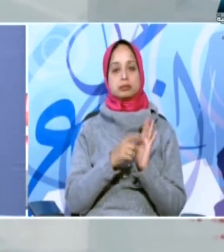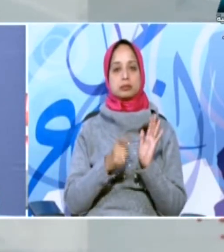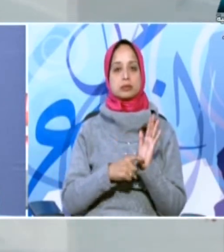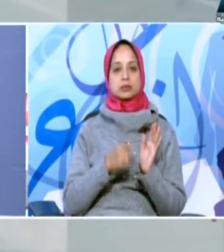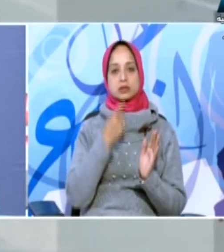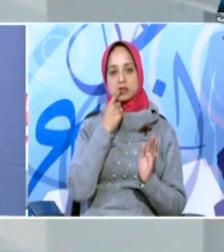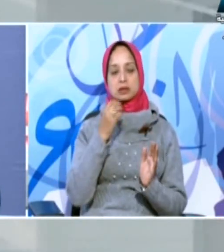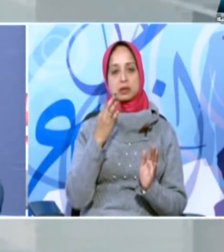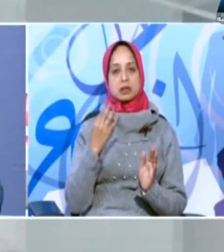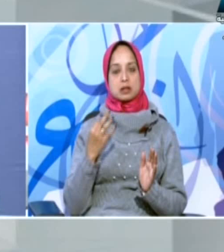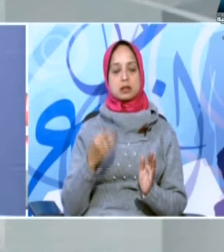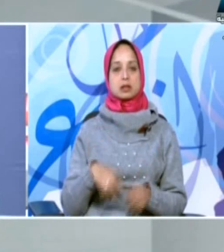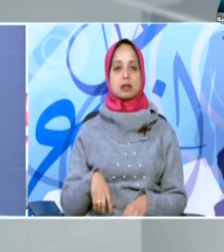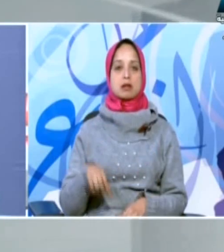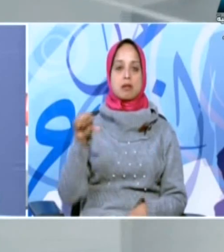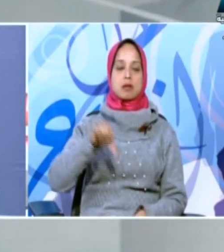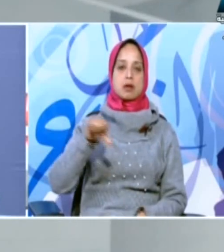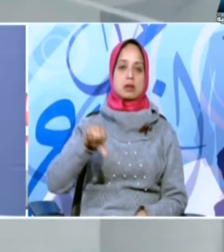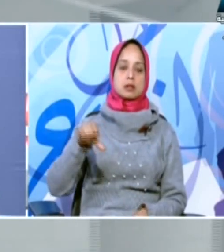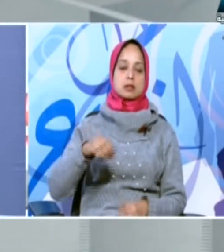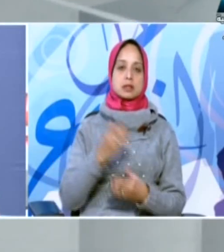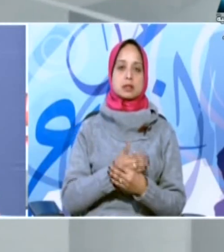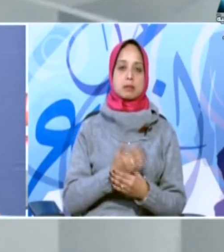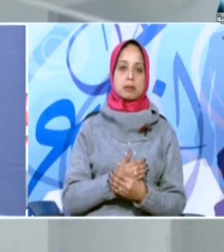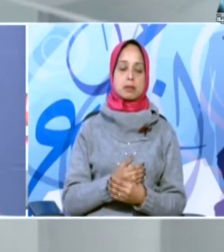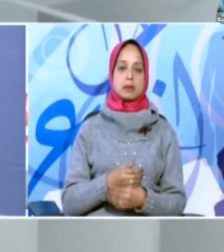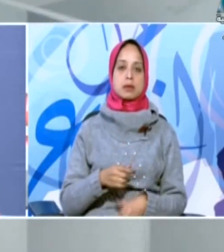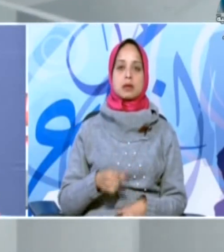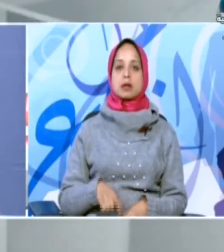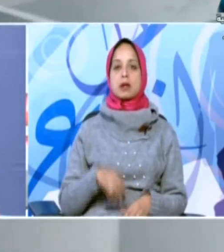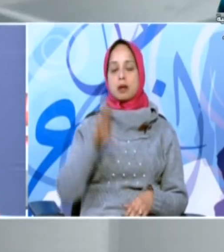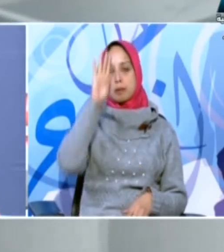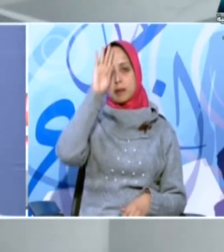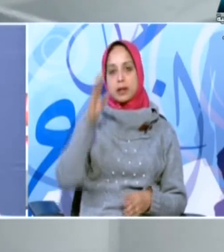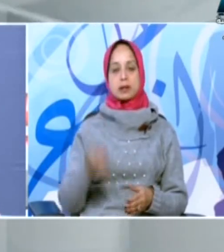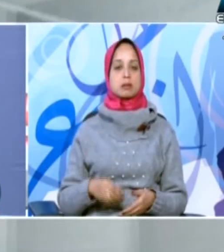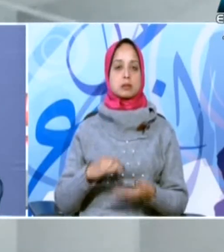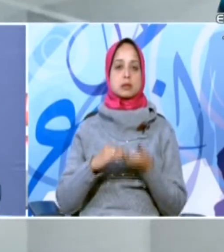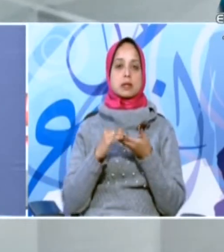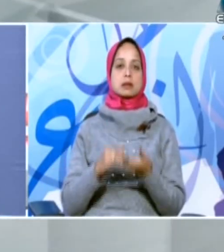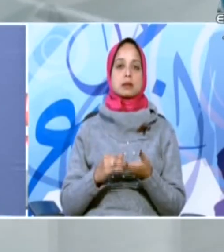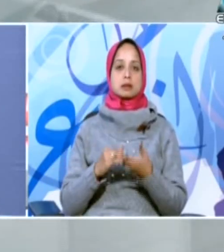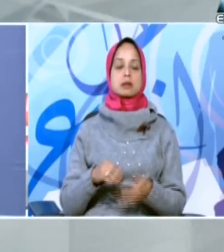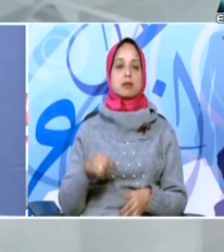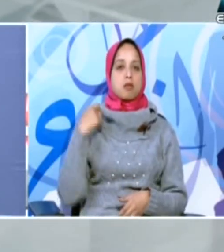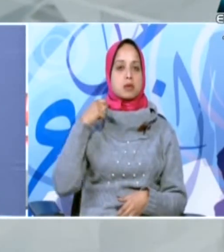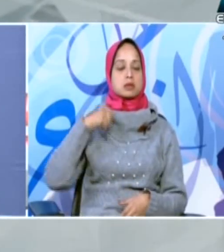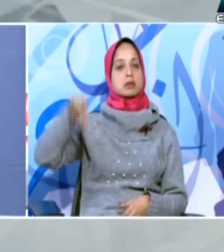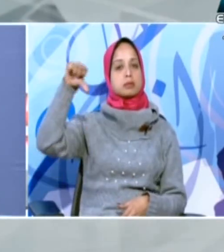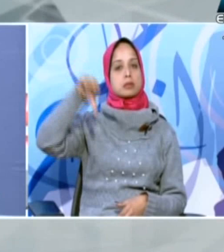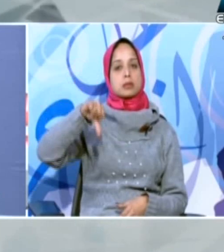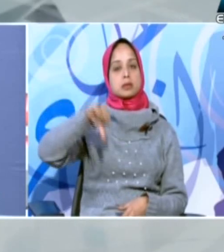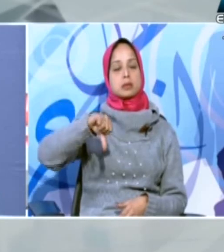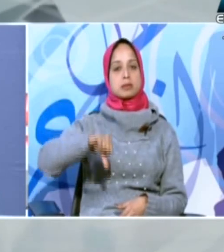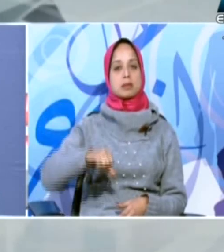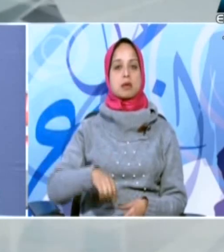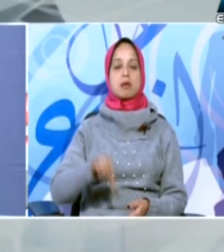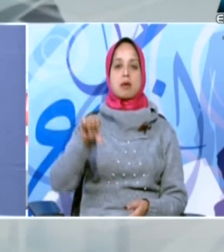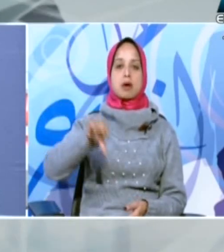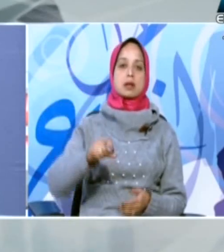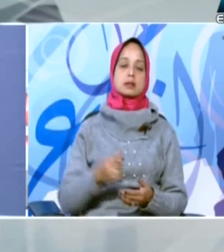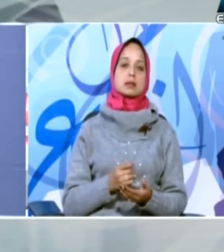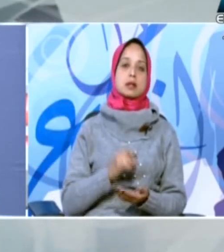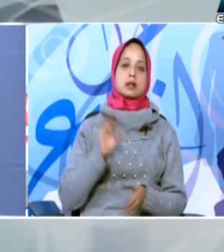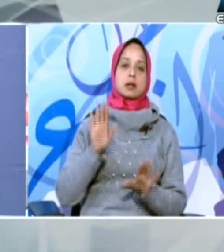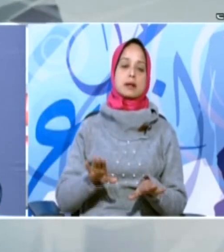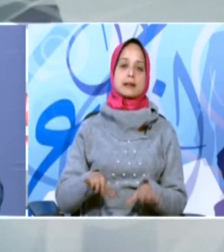عيوب، لان كله كان لصالح مين؟ الملك. وطبعا الامر اللي ادى لاشتعال الصراع الحزبي، وزاره كانت سيئه طبعا وكان لها تاثير خطير لان قعدت